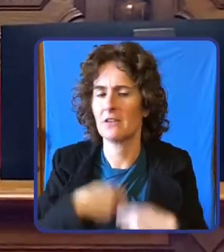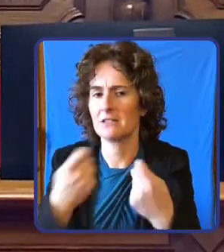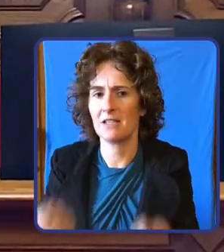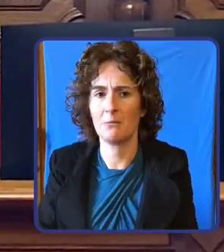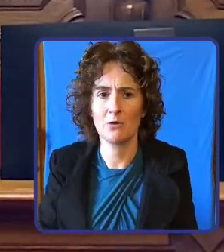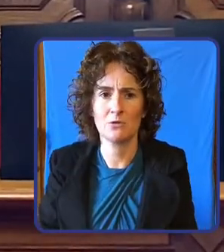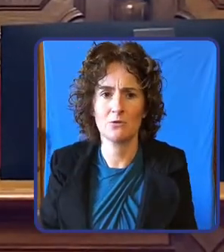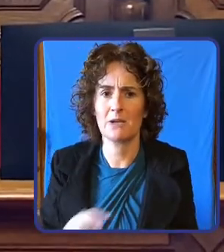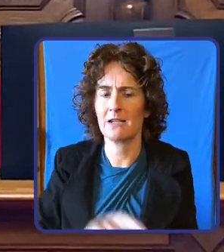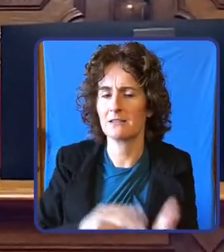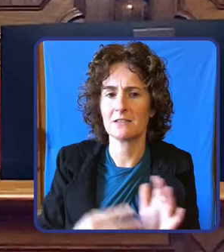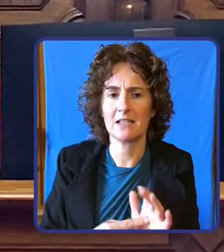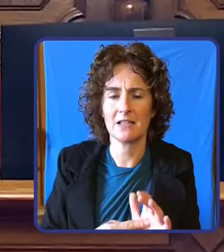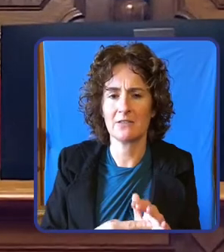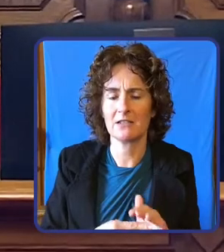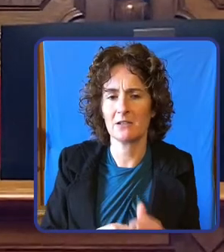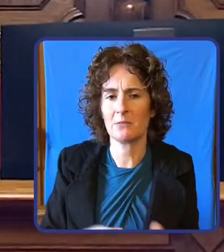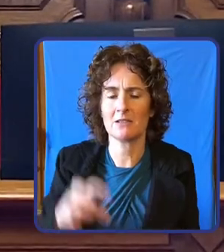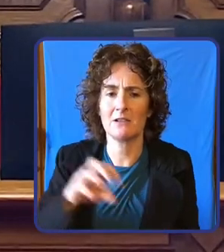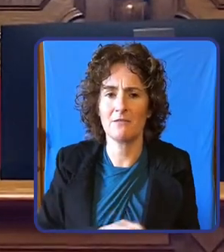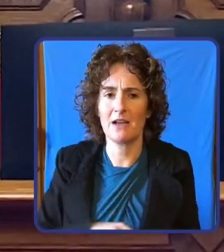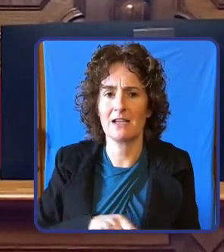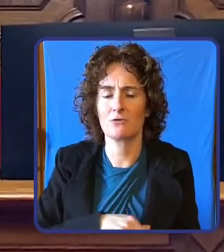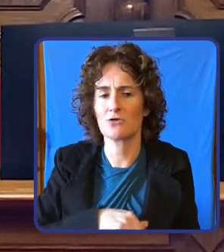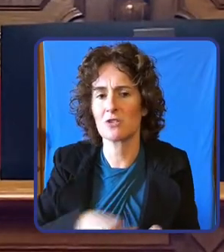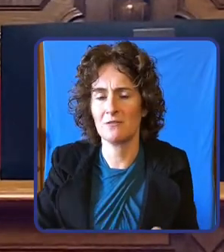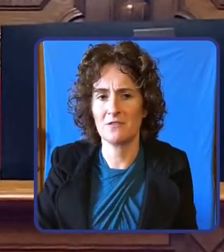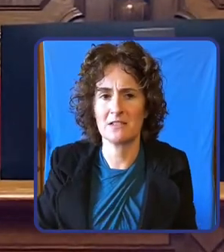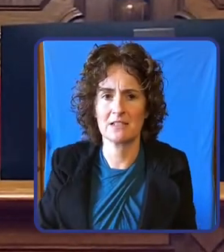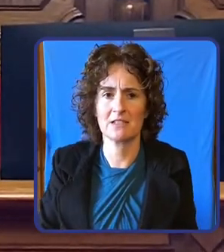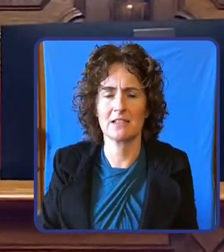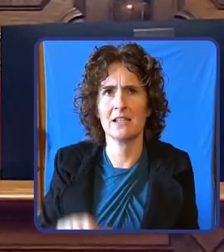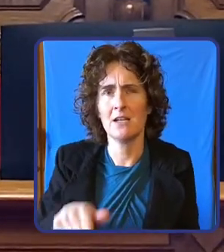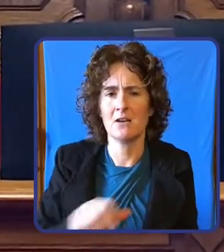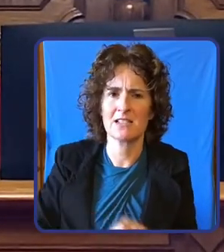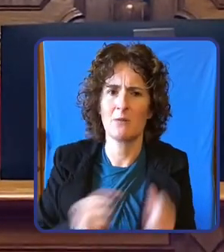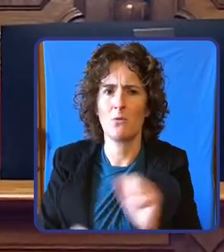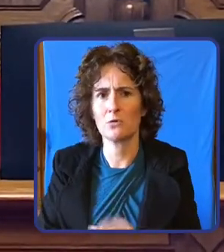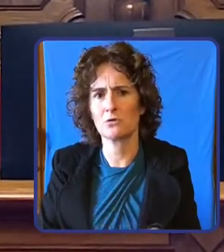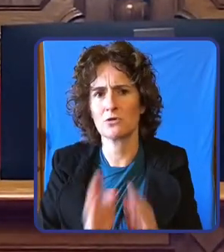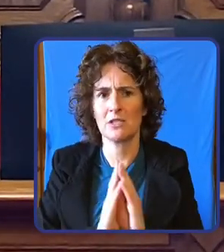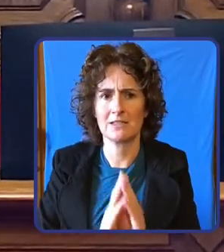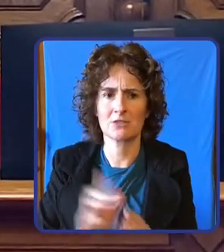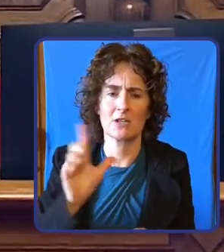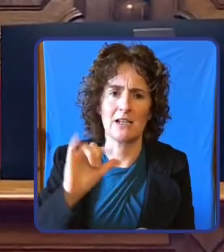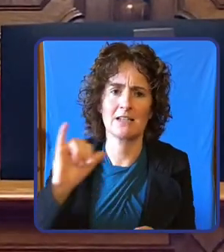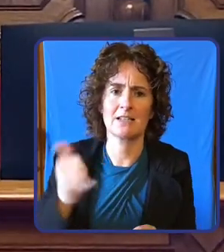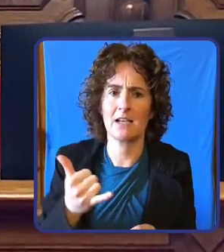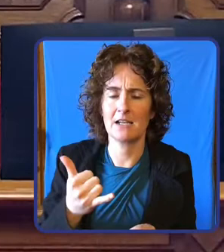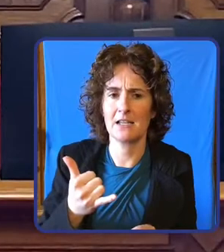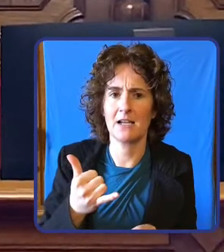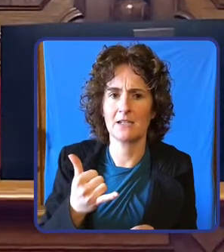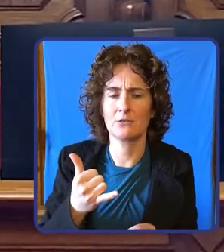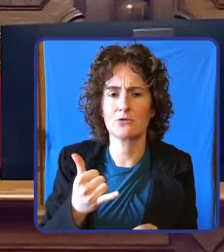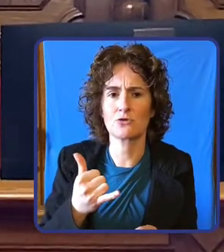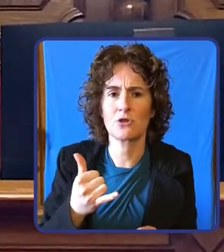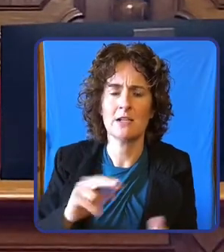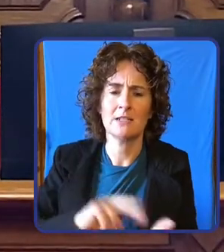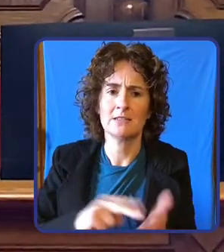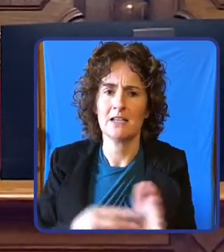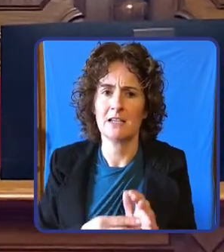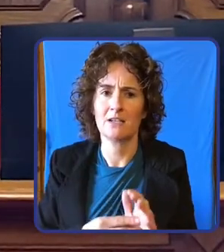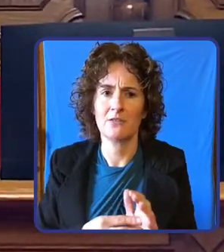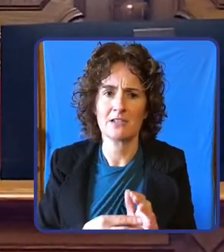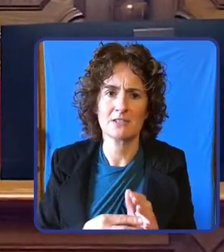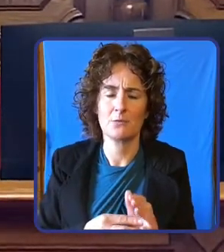kifizetett a város, vagy a műemléki hatóság kéri módosítani, a Lázárhoz köthető tervező pedig nem hajlandó módosítani, és ragaszkodik a